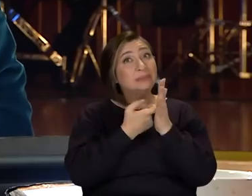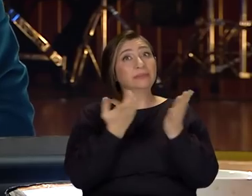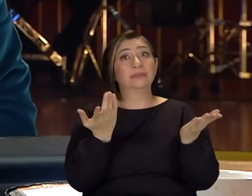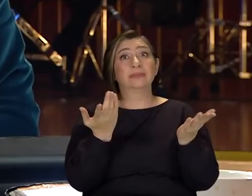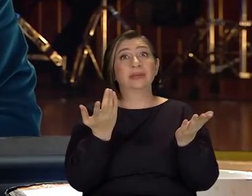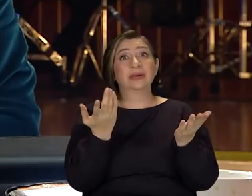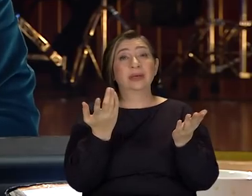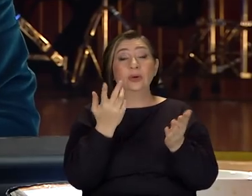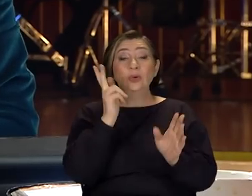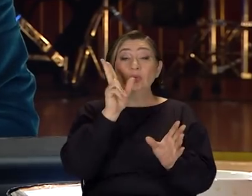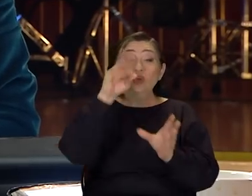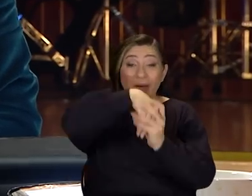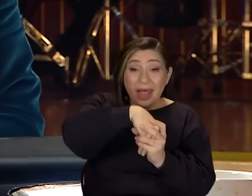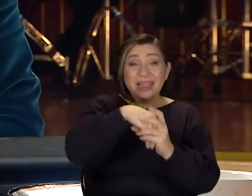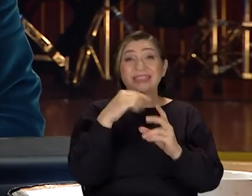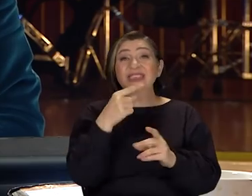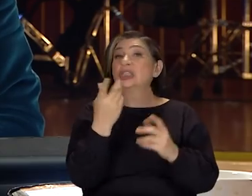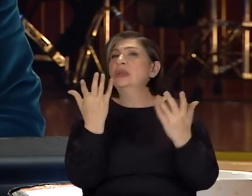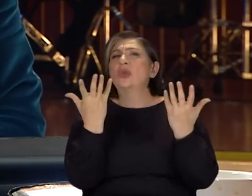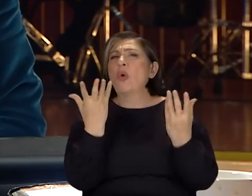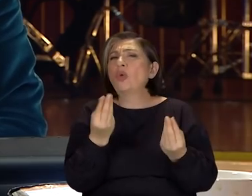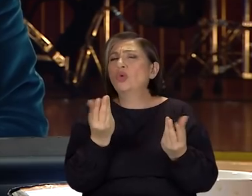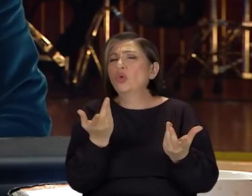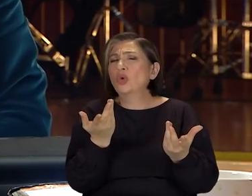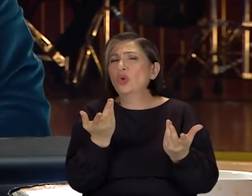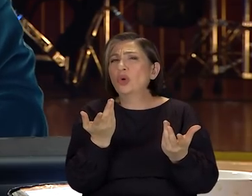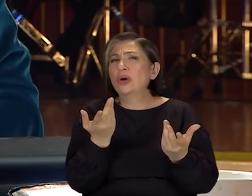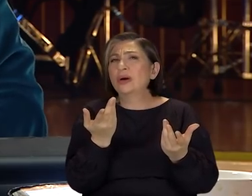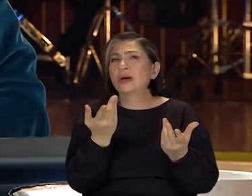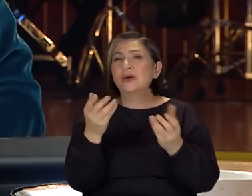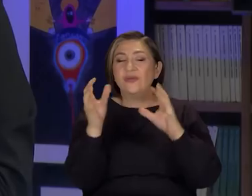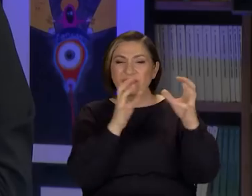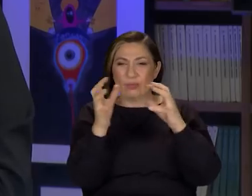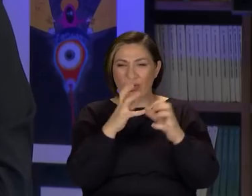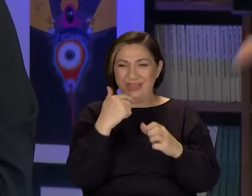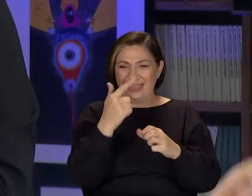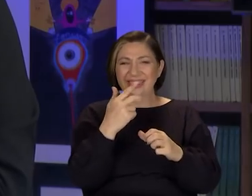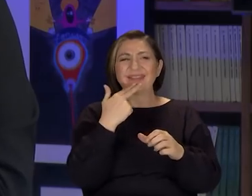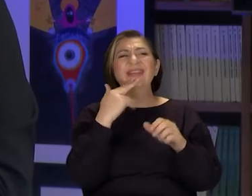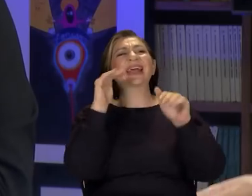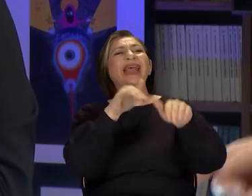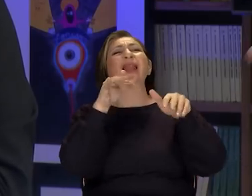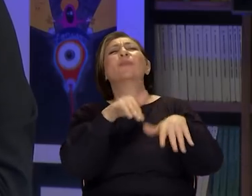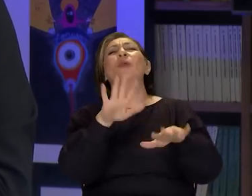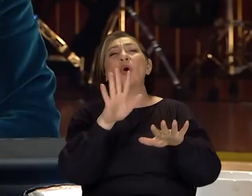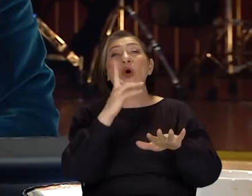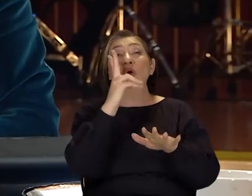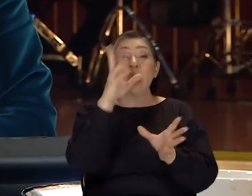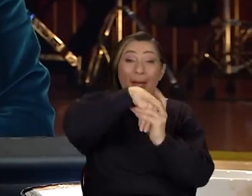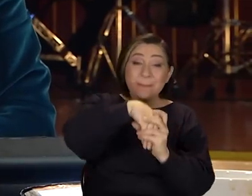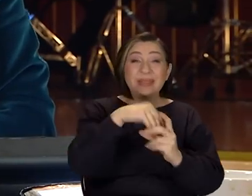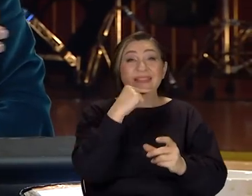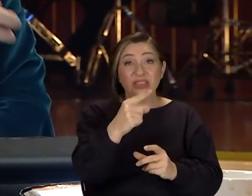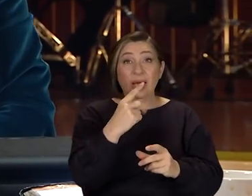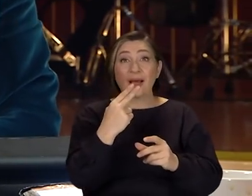Peki, üçü bir arada deyince ne oldu yani şeyler? Evet, futbol filan dediğiniz için hanımlar evet. gelmiyordu. Üçü bir